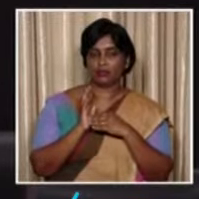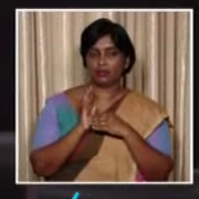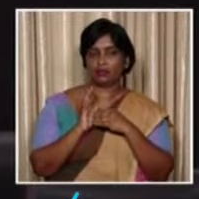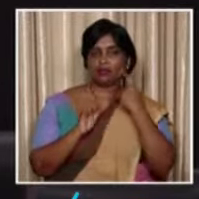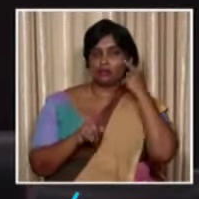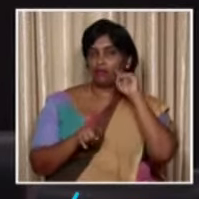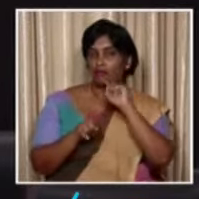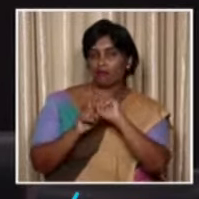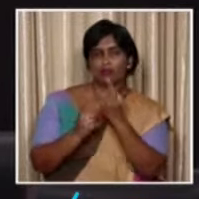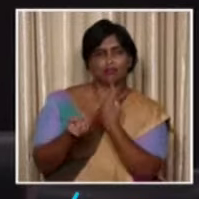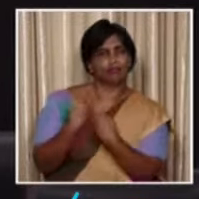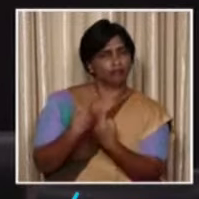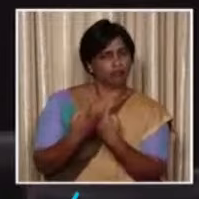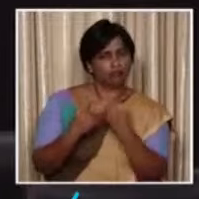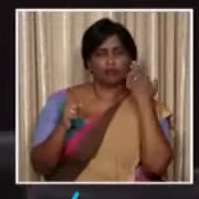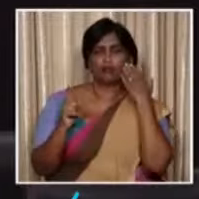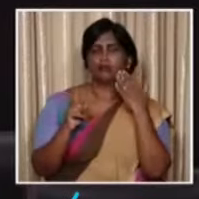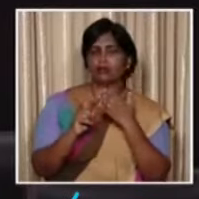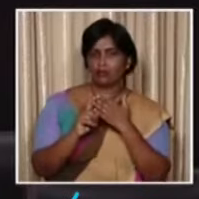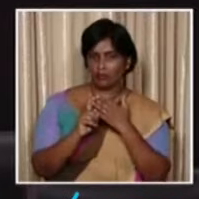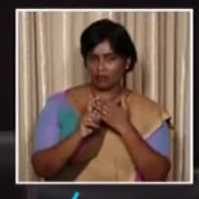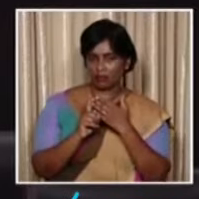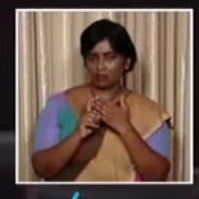अगिली कैसी संबंधवत